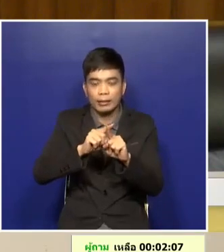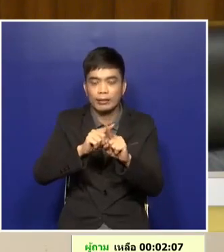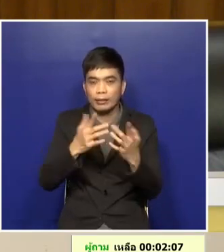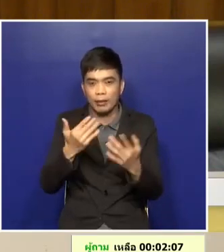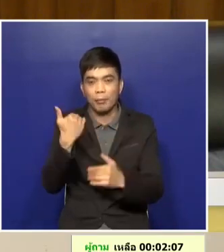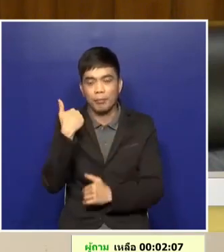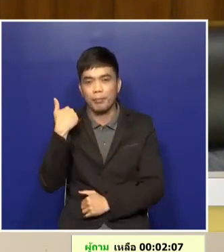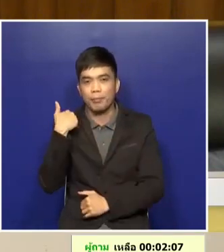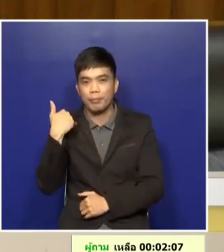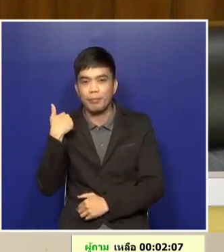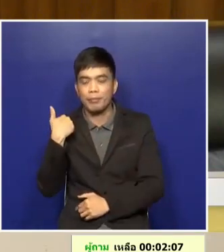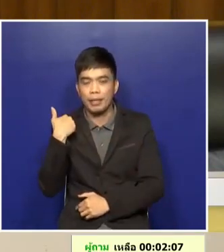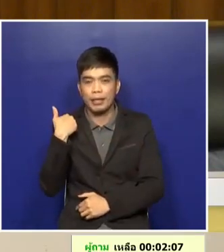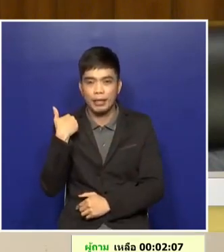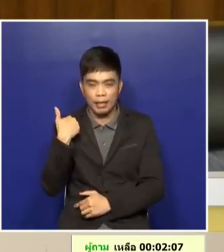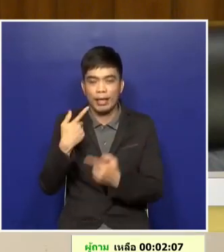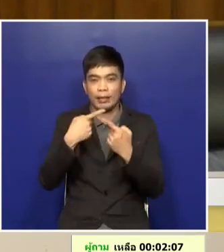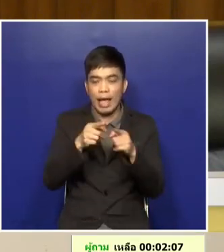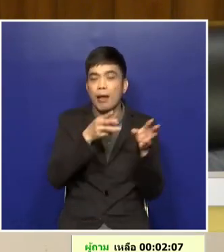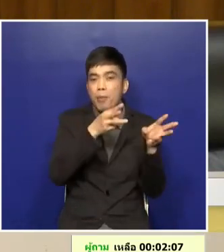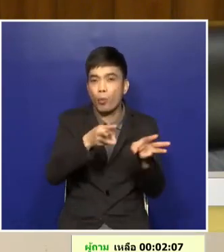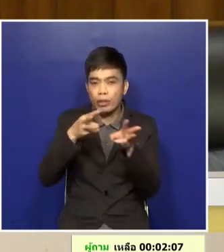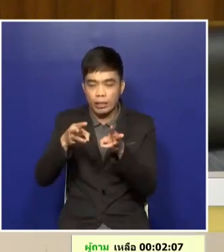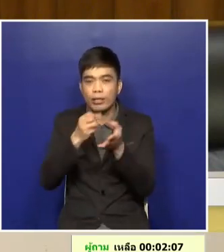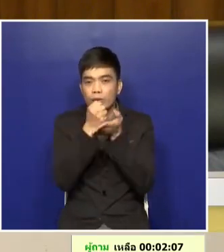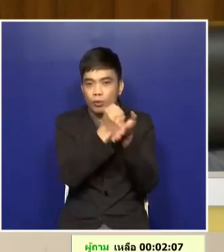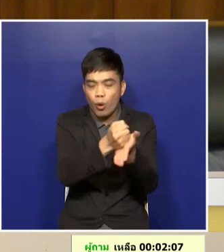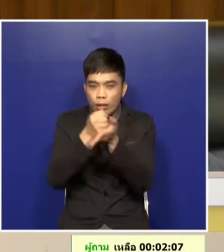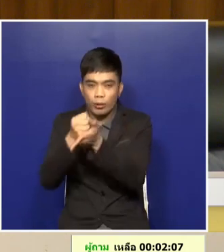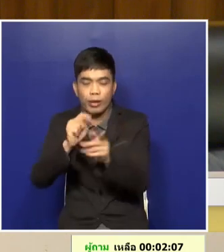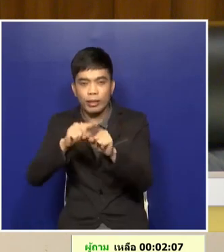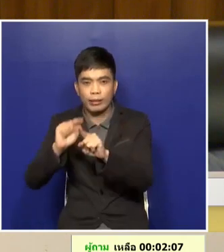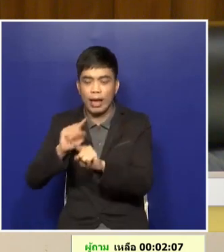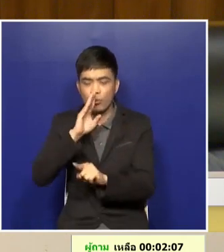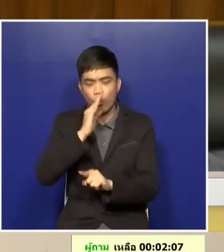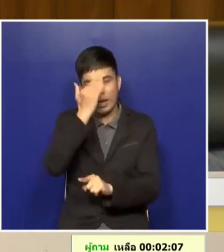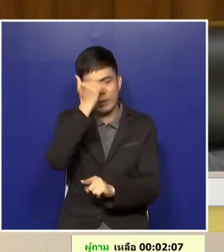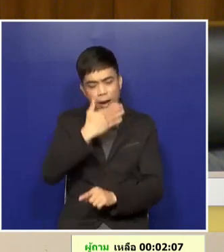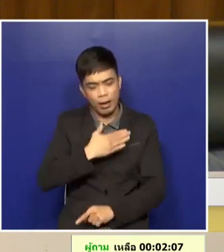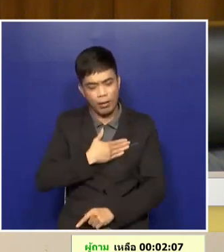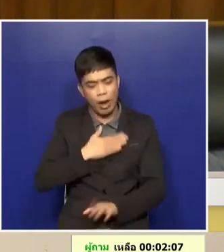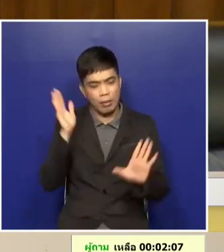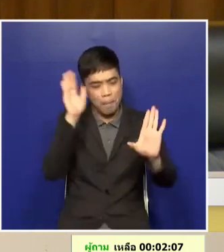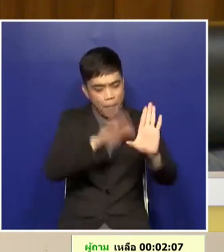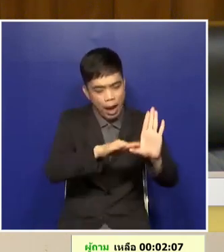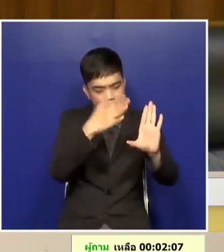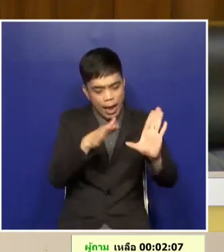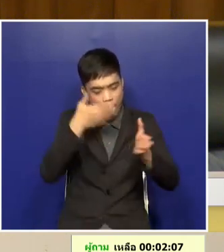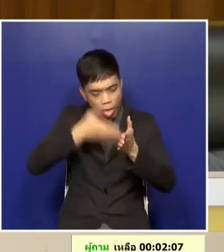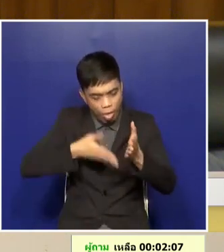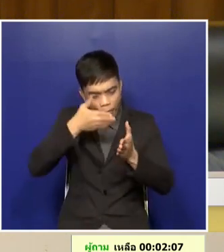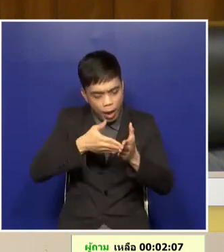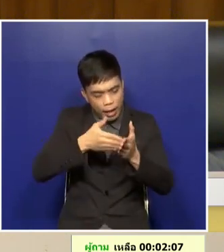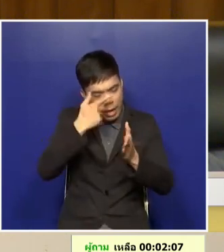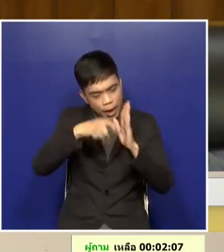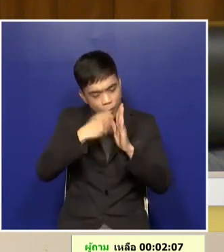ในที่ท่านประชาชนนั้นก็สามารถที่จะร้องขอทบทวนว่าทำไมฉันตกตรงนี้เราจะได้มีการตรวจสอบข้อมูลให้อย่